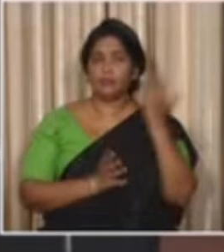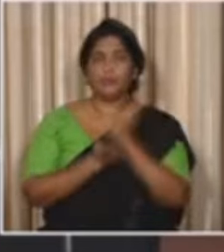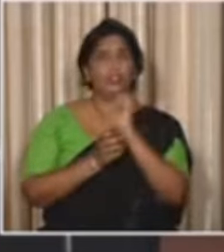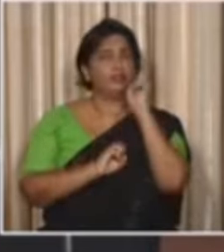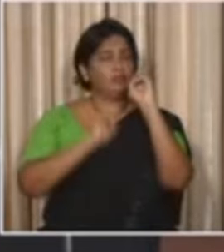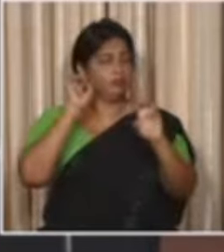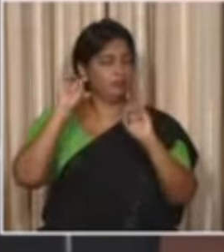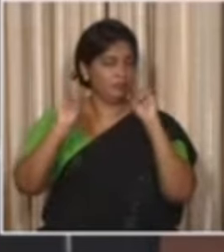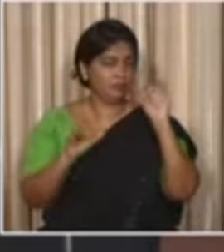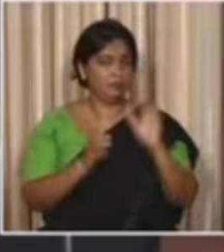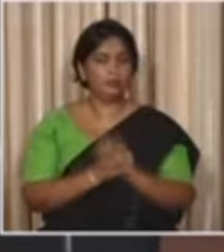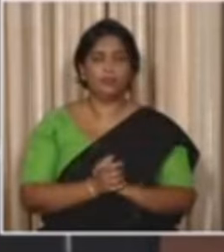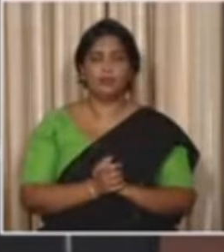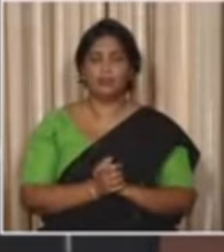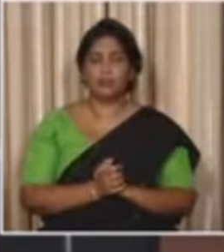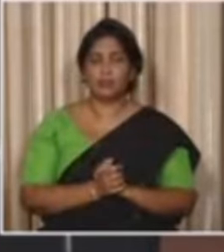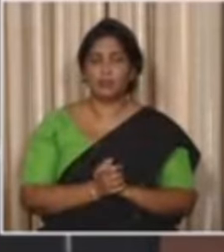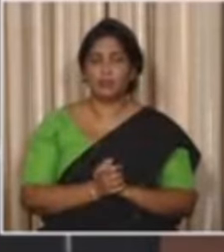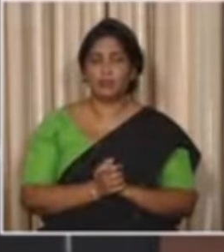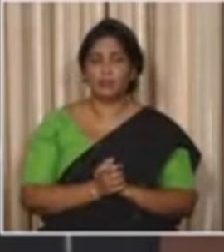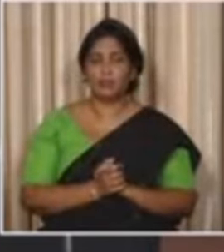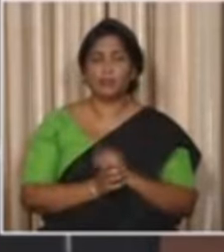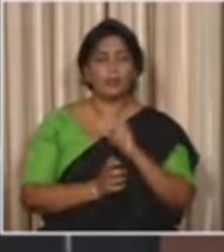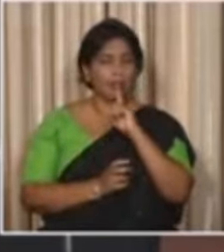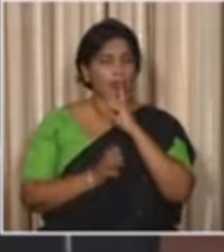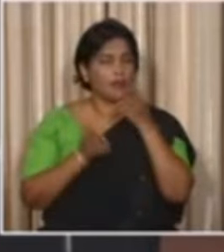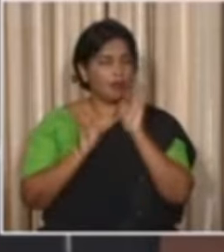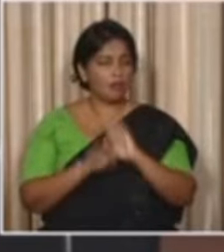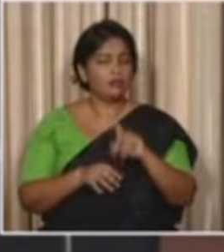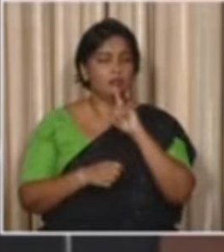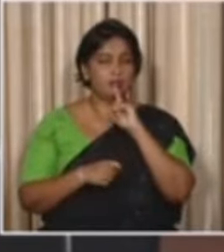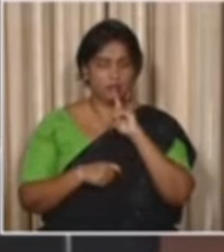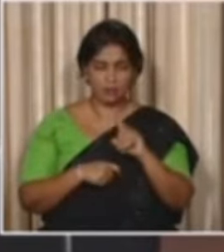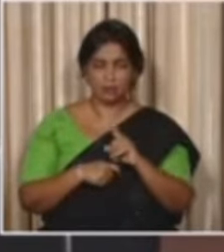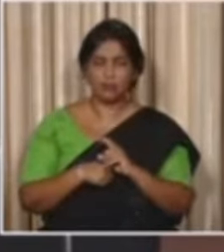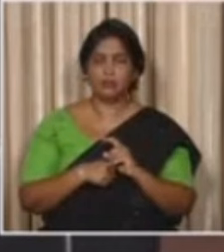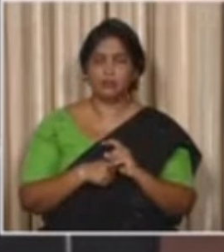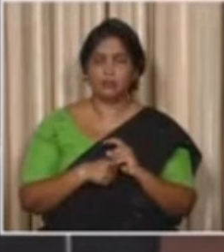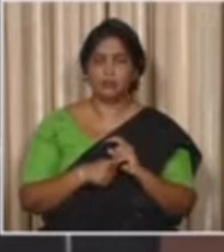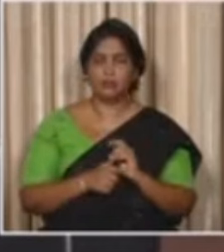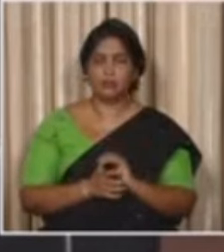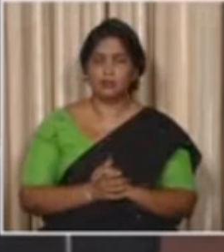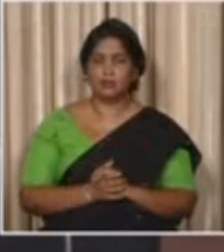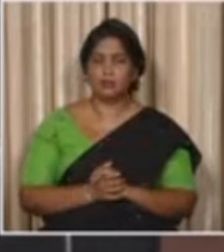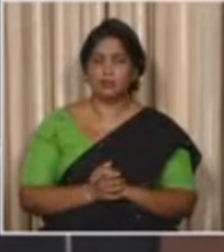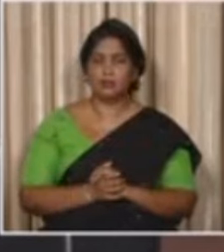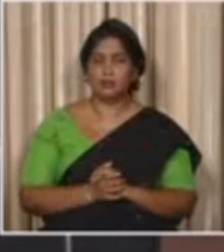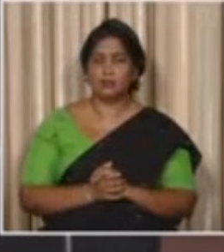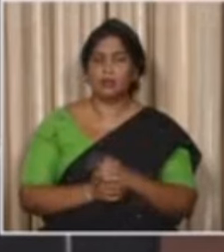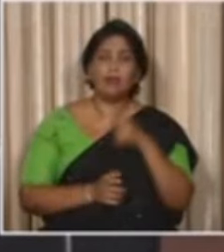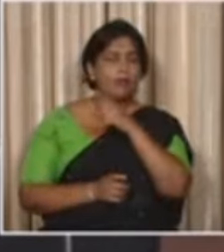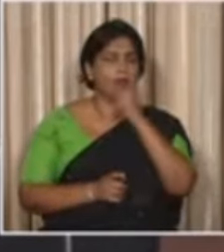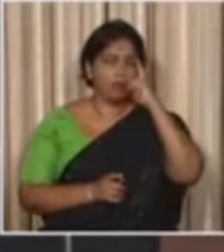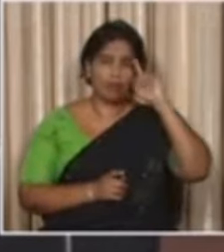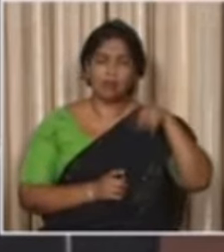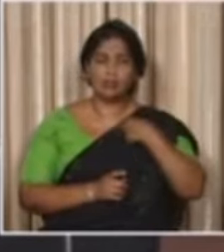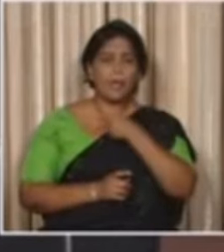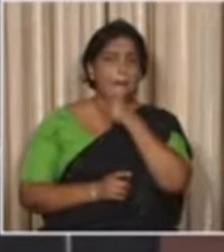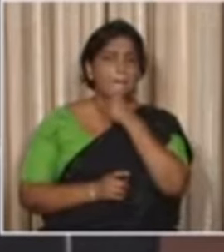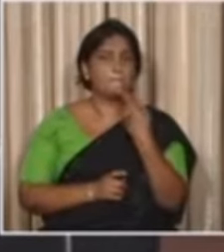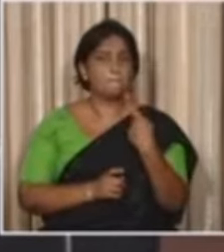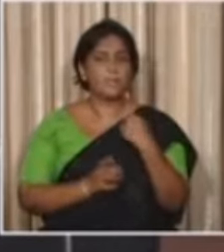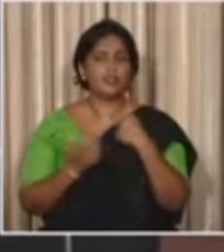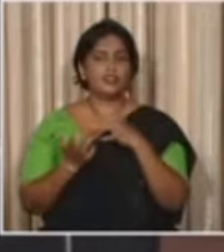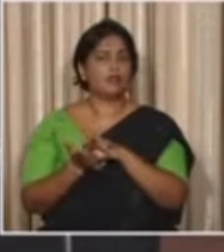අරිනවා එතකොට මම ඔබතුමාට අවසාන වශයෙන් කියන්නේ එතකොට මේකලන්ට ඕන දෙන්නේ පෙන්ෂන් එක හදා ගන්නත්